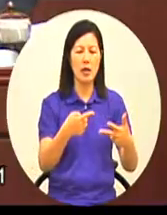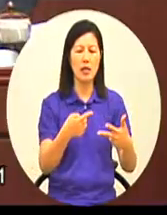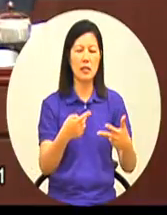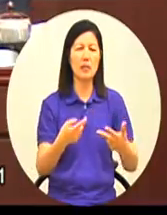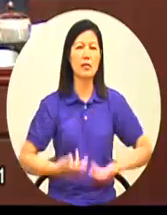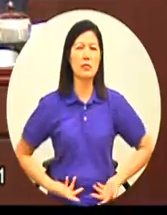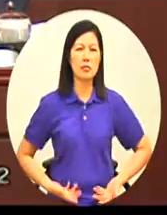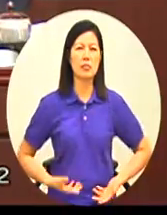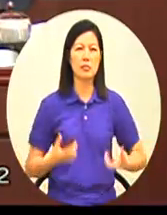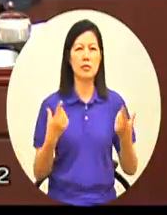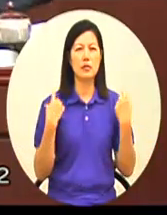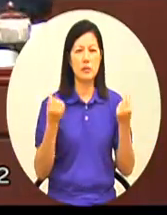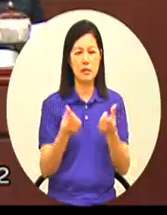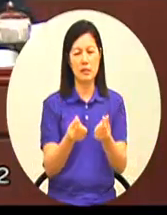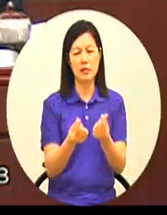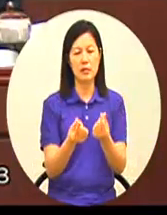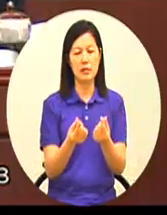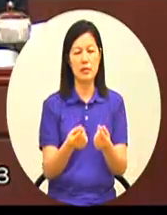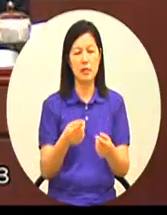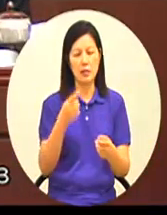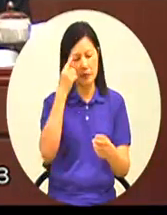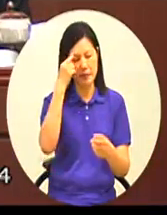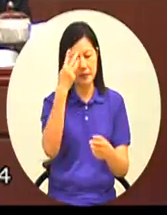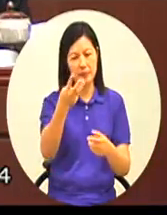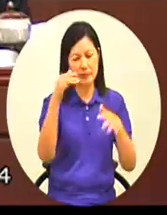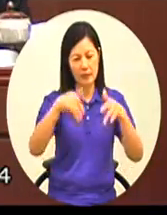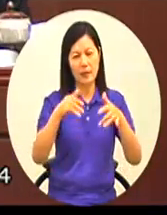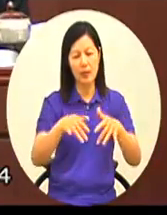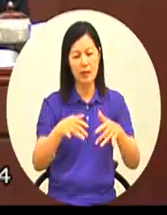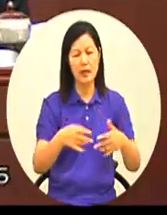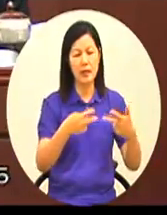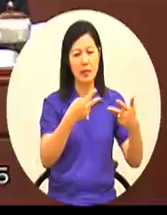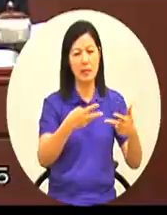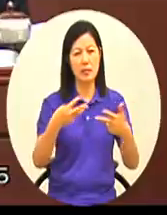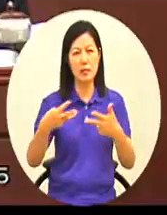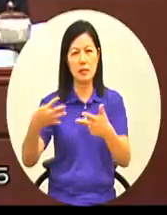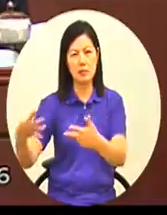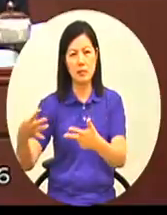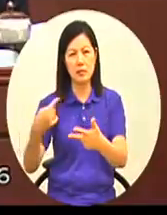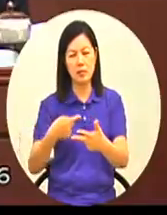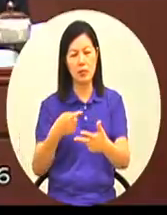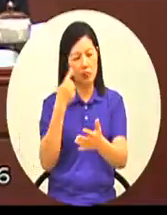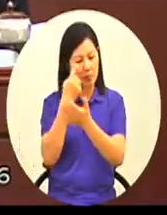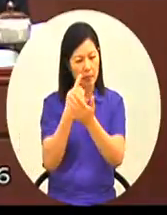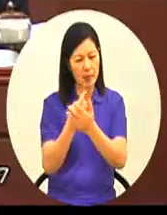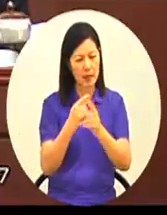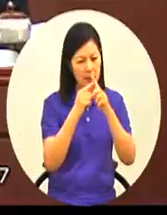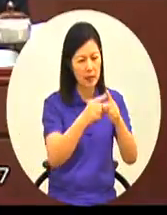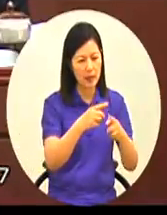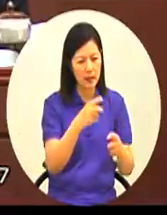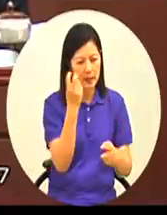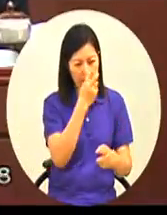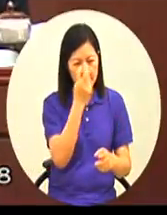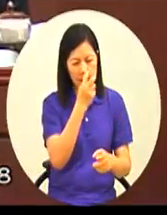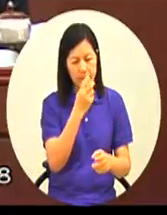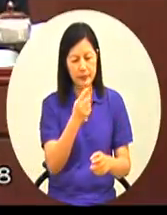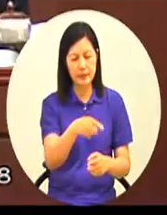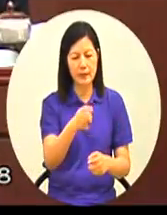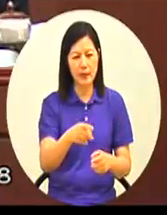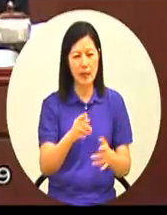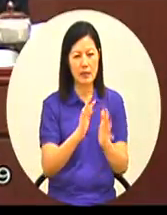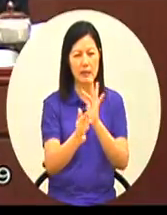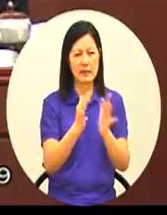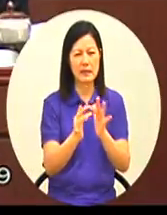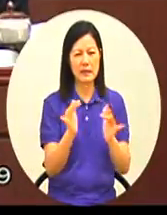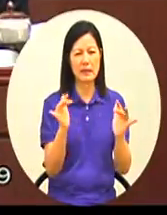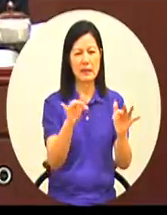都是下雨，很可惜。但是我在礼拜二、礼拜三、礼拜四的时候，我几乎每天都有过去那边看，真的是人潮爆满，而